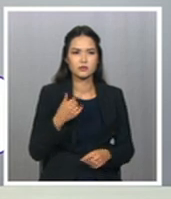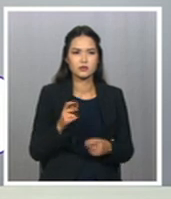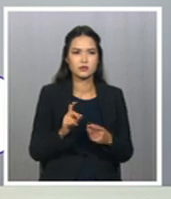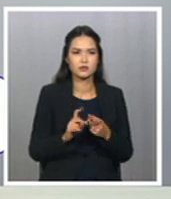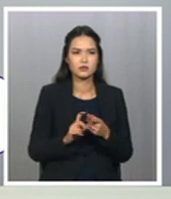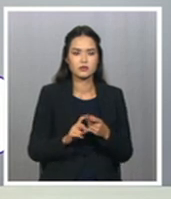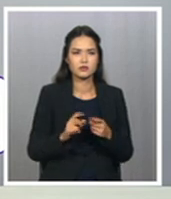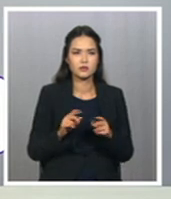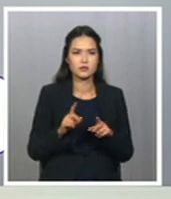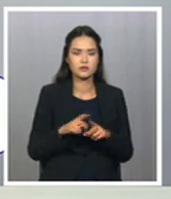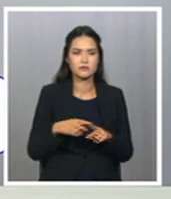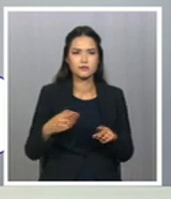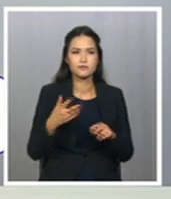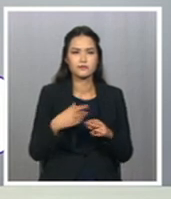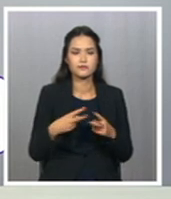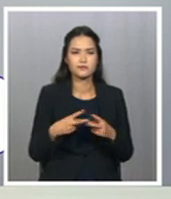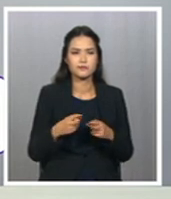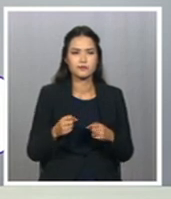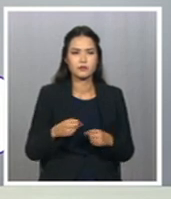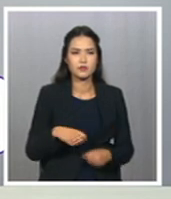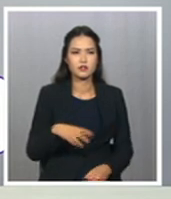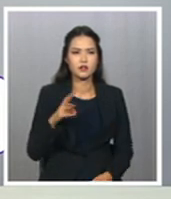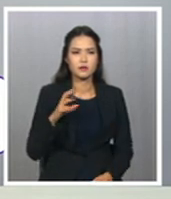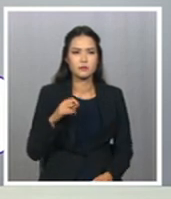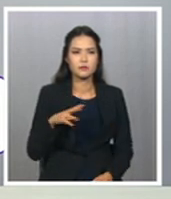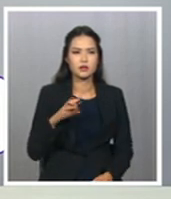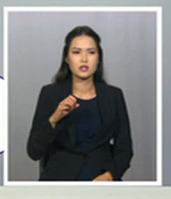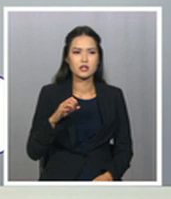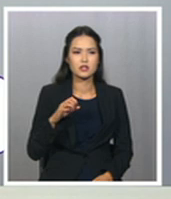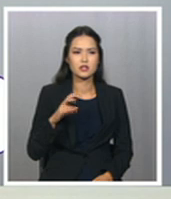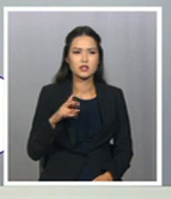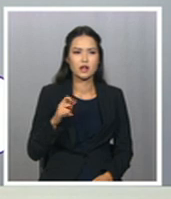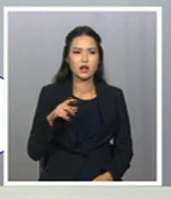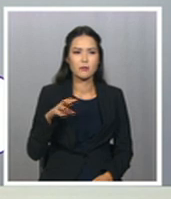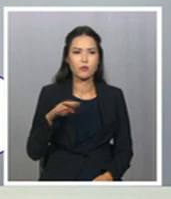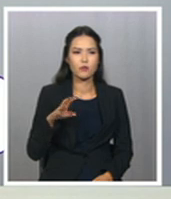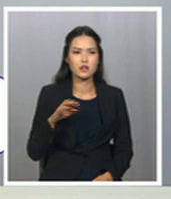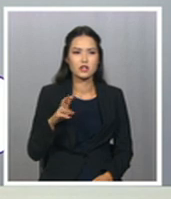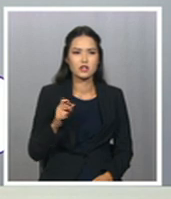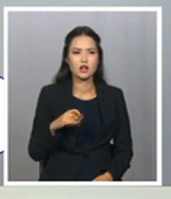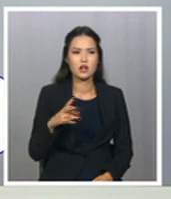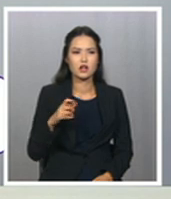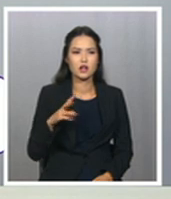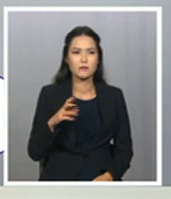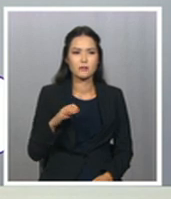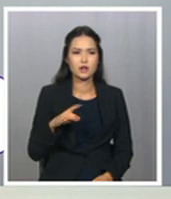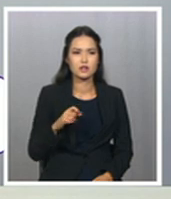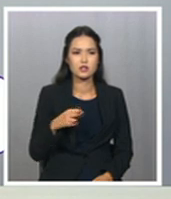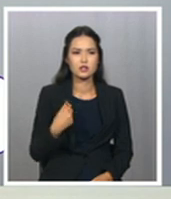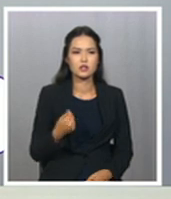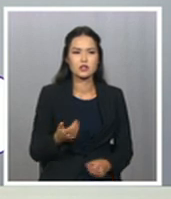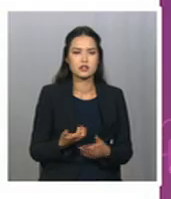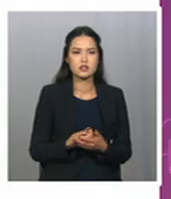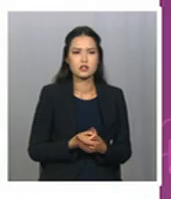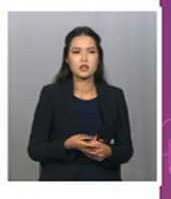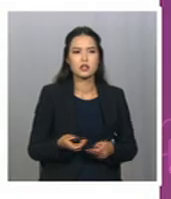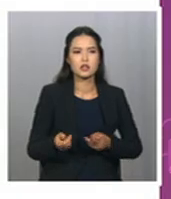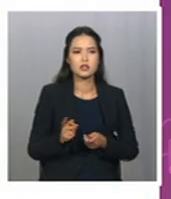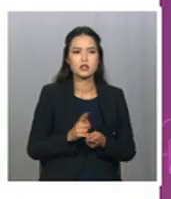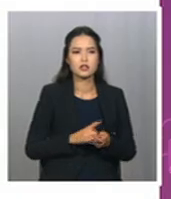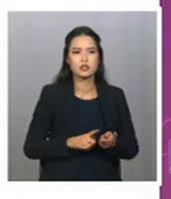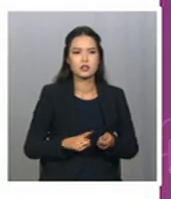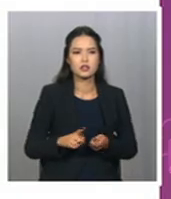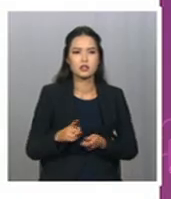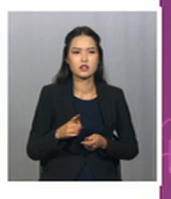бұндай тербелістерді біз гармоникалық тербелістер деп атаймыз. Сәйкесінше, бұл график бізде тепе-теңдік күйінен